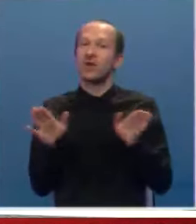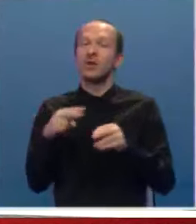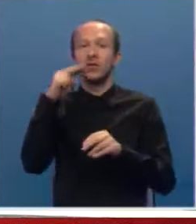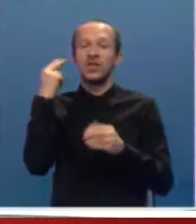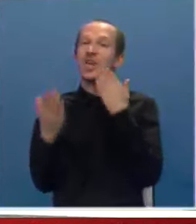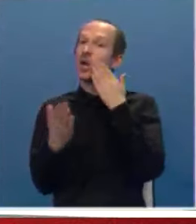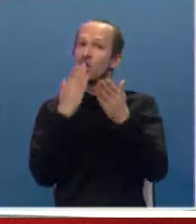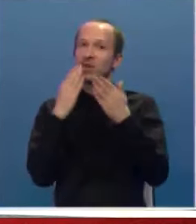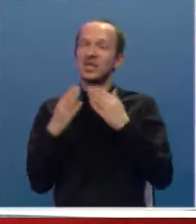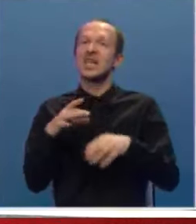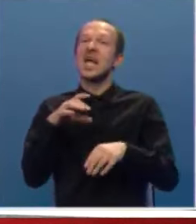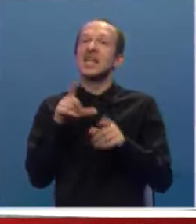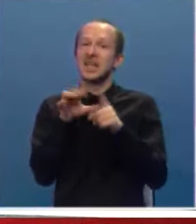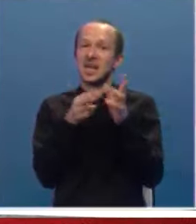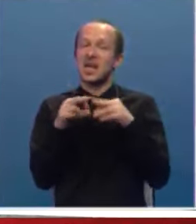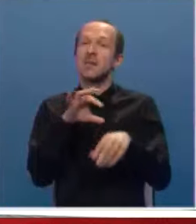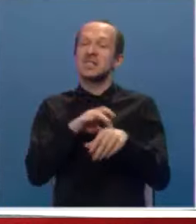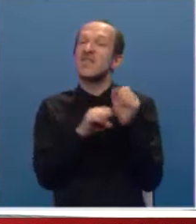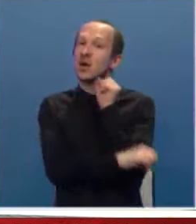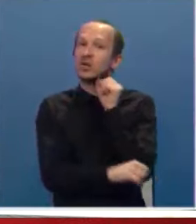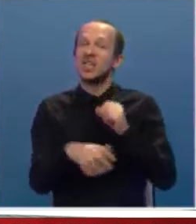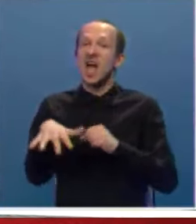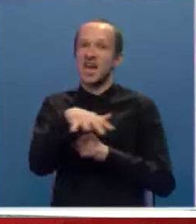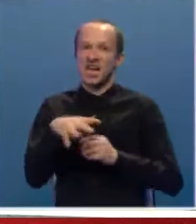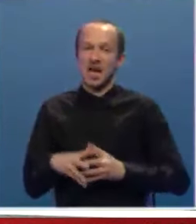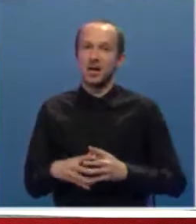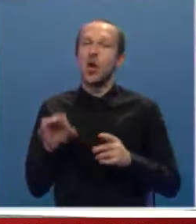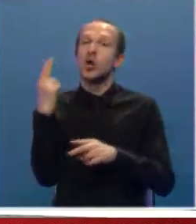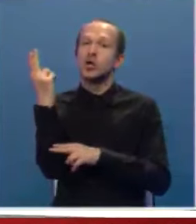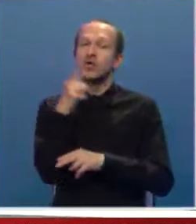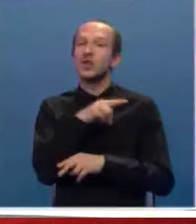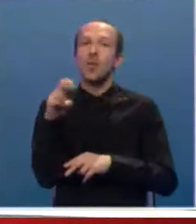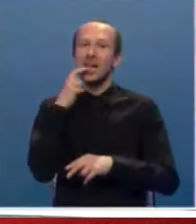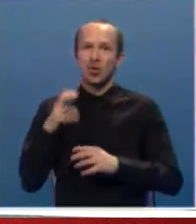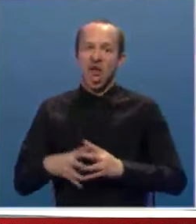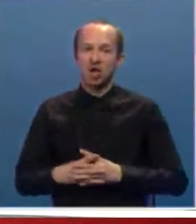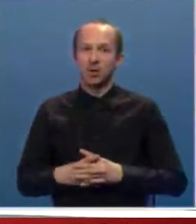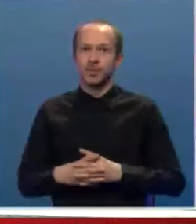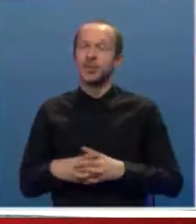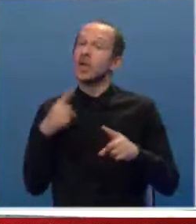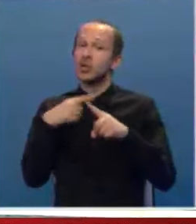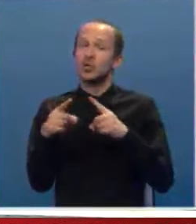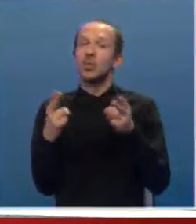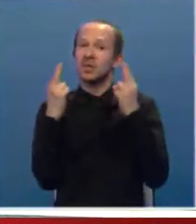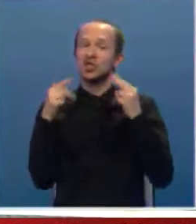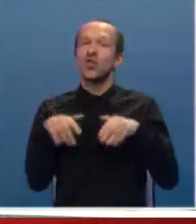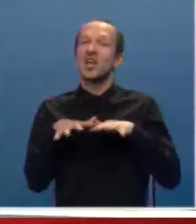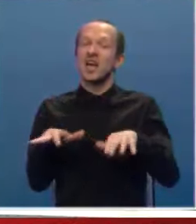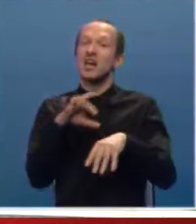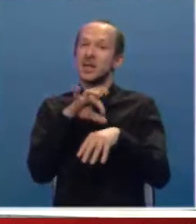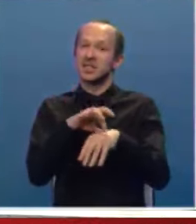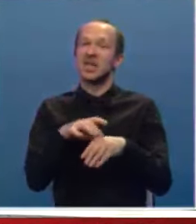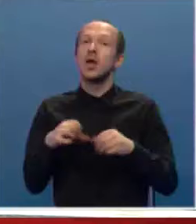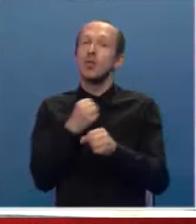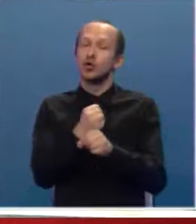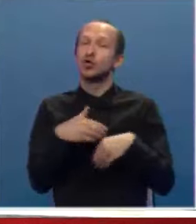dvodnevne konferencije dekana medicinskih fakulteta regije od Slovenije do Makedonije. S obzirom na značaj ove grane medicine,